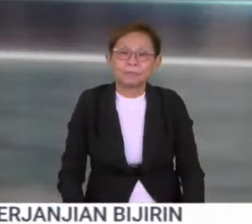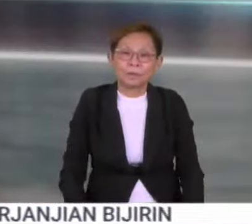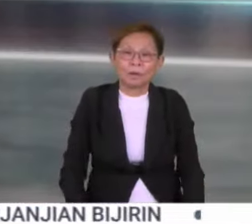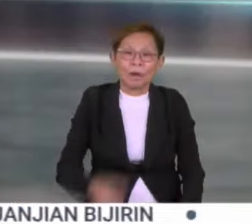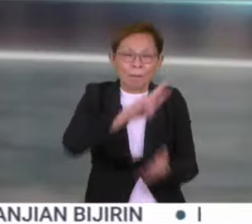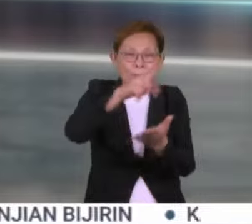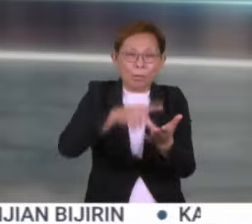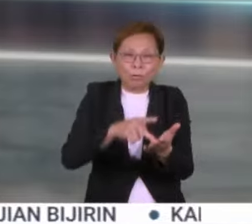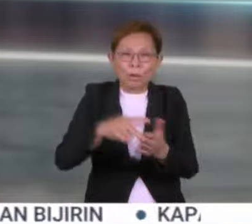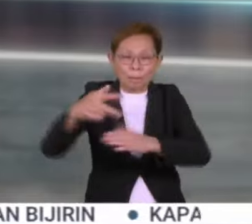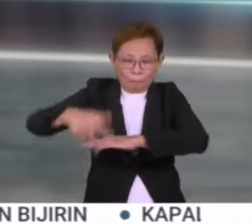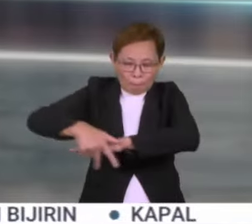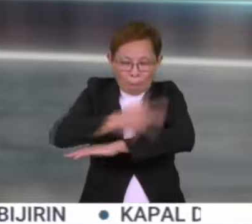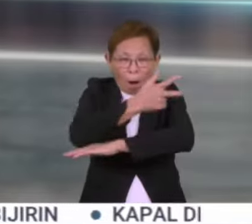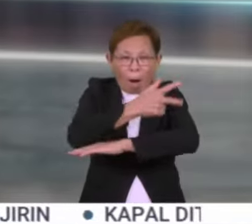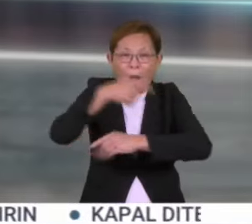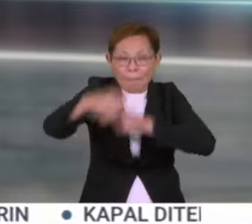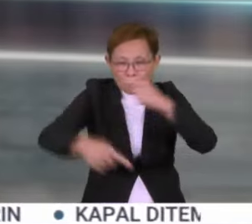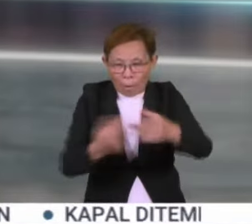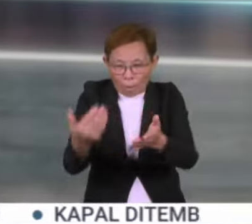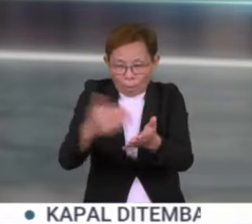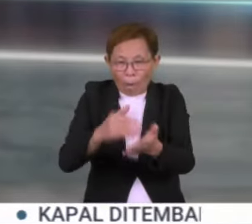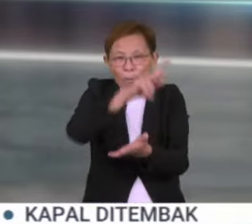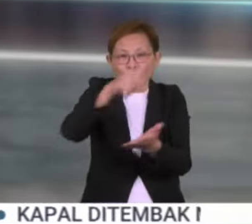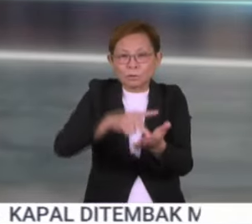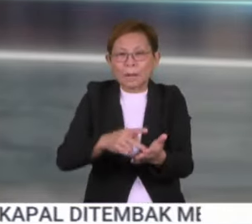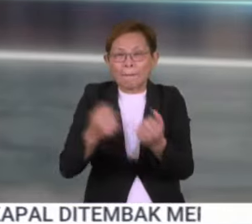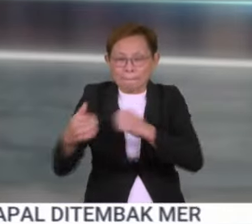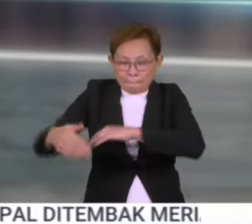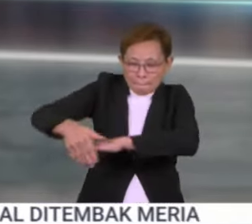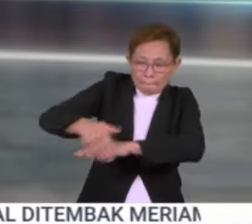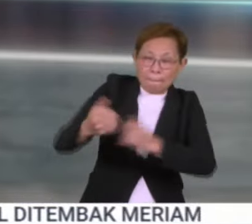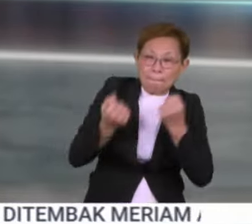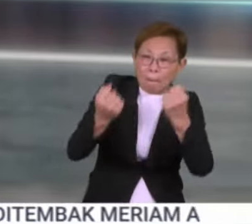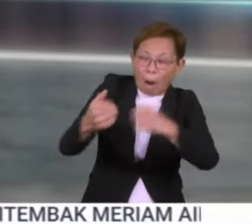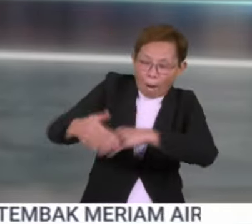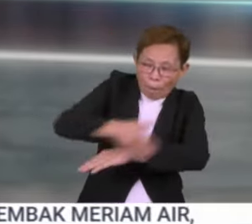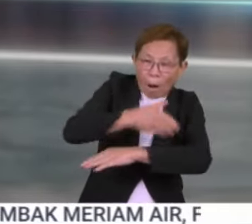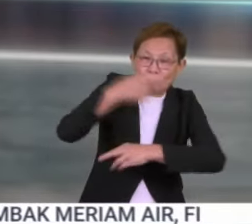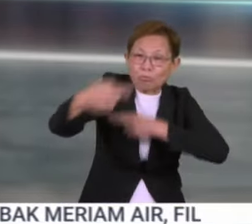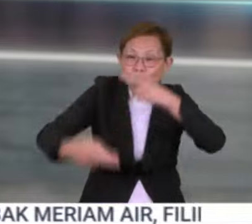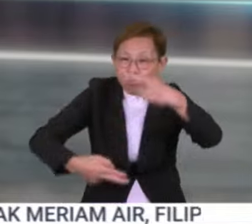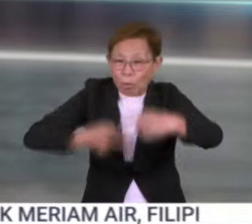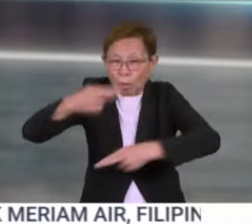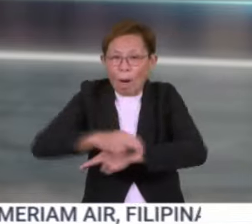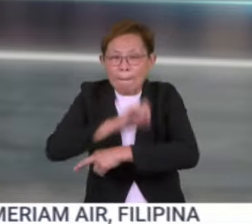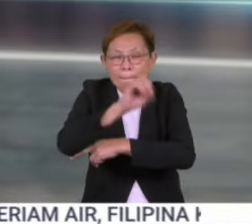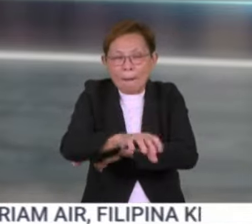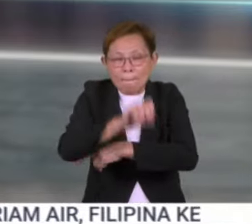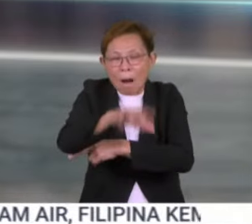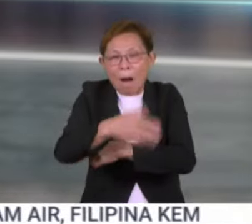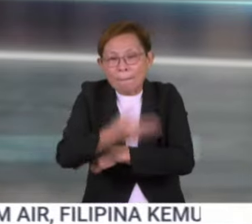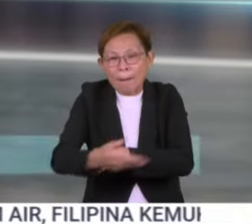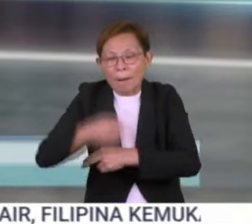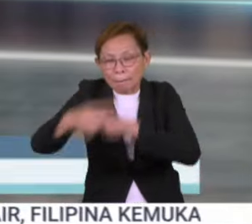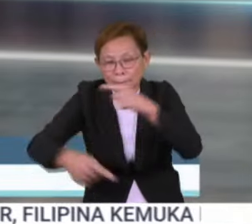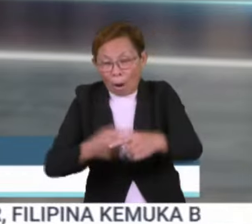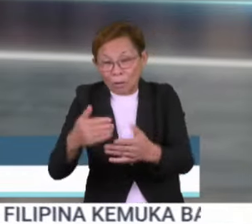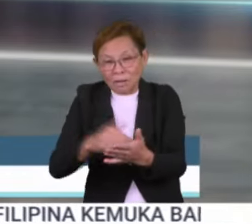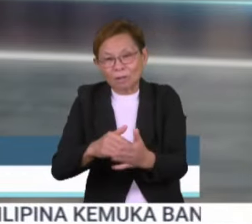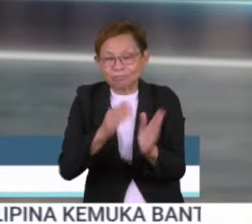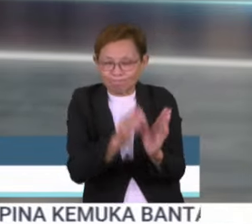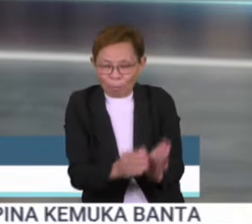Pusat Pandu Lalu Kitar semula pertama di Melaka menerusi Pusat Pandu Lalu Kitar Recycle. Usaha pengurusan sistem pepejal dan barangan kitar semula kini